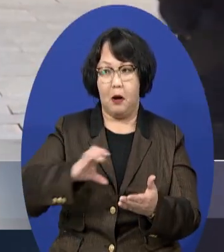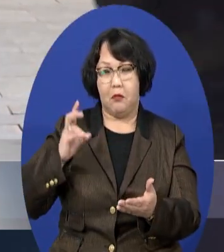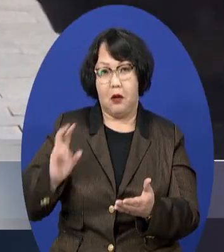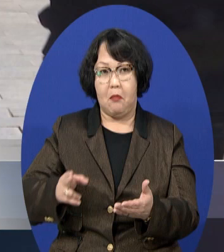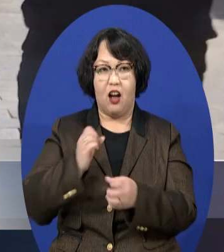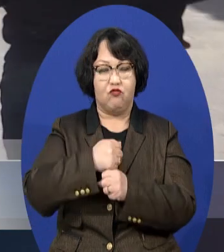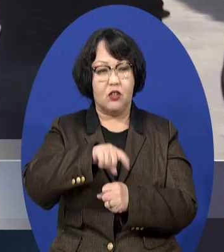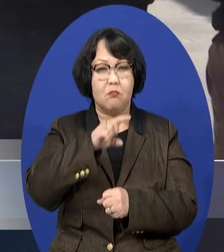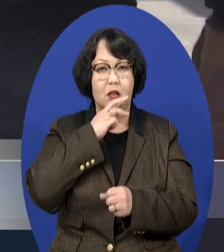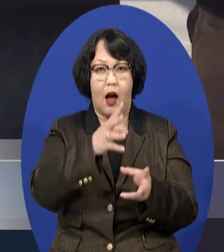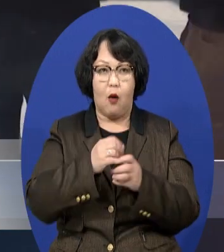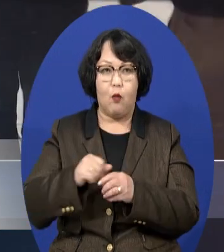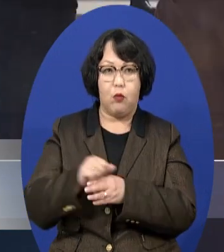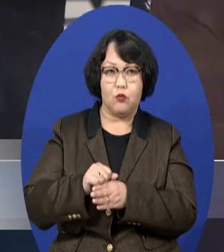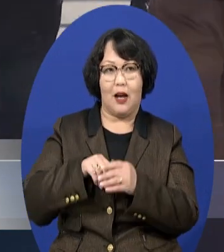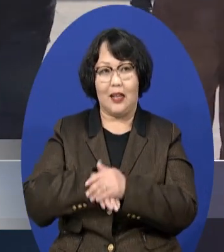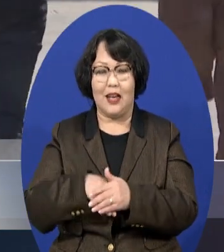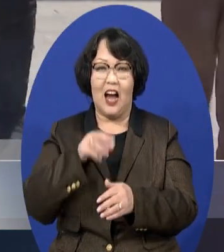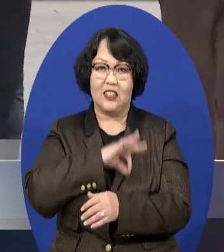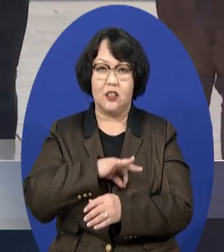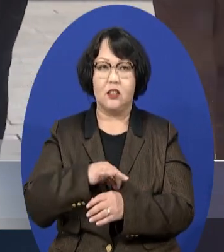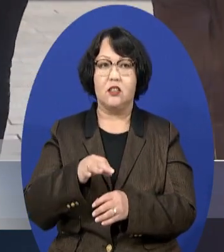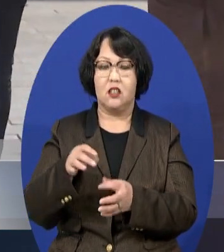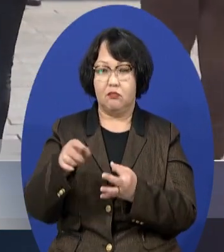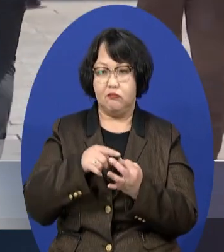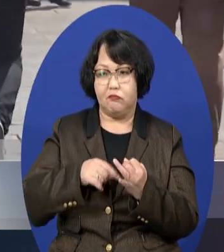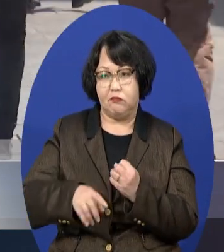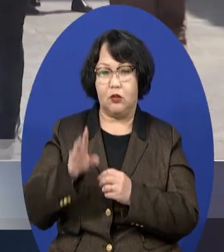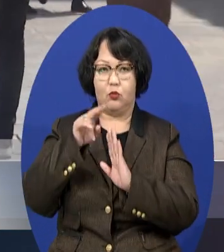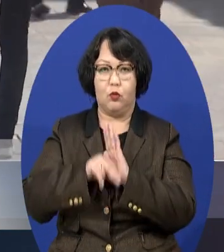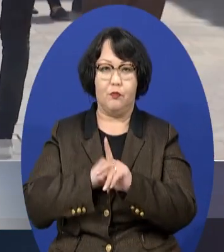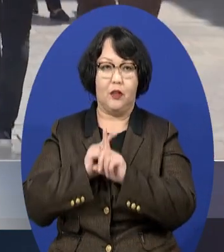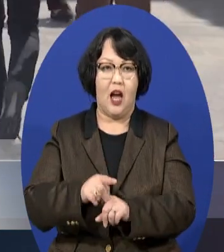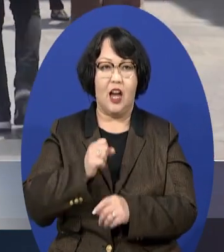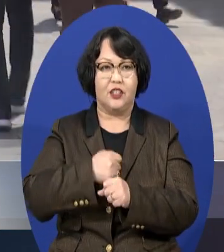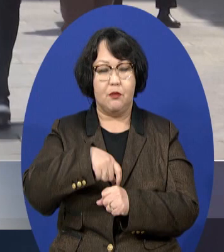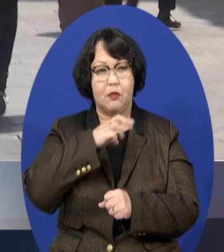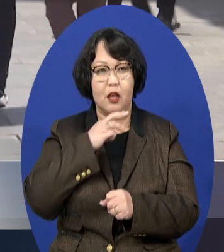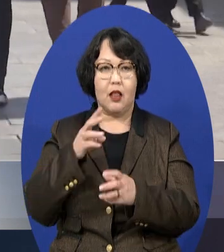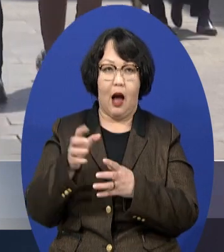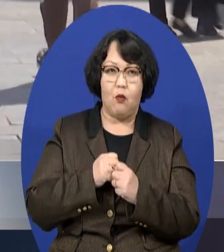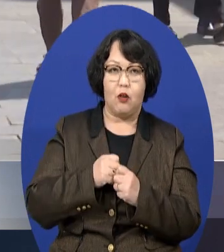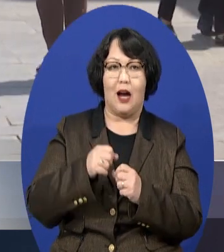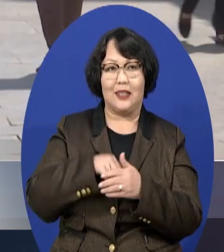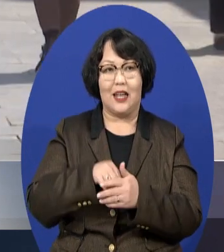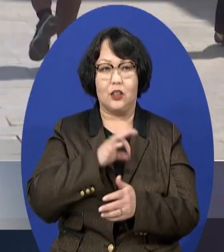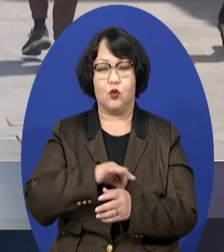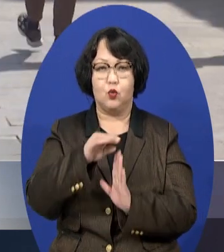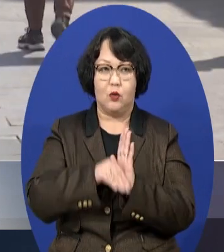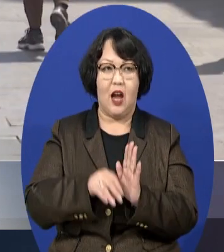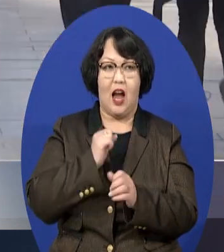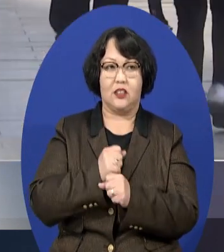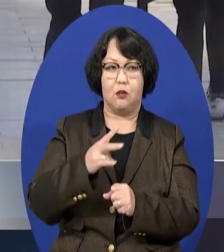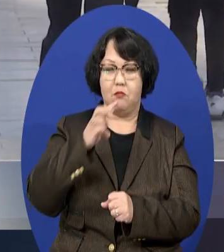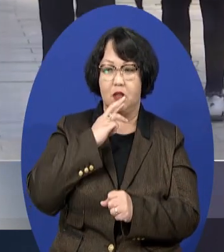авах, боловсруулах, хадгалах, ашиглахад тавигдах нийтлэг шаардлага, ажилтны мэдээлэл авах, боловсруулах, хадгалах, ашиглах журам, ажилтан мэдээлэл